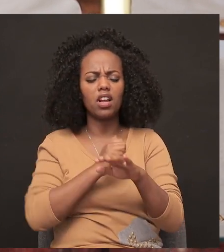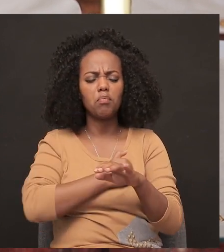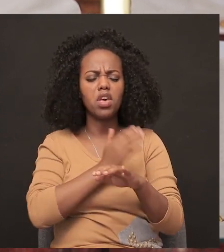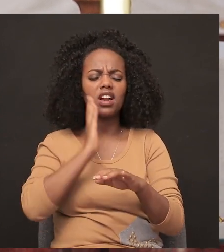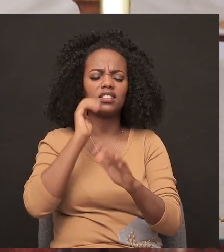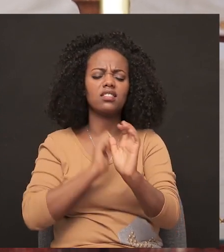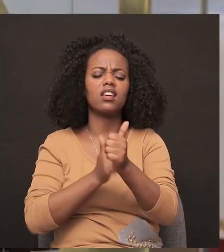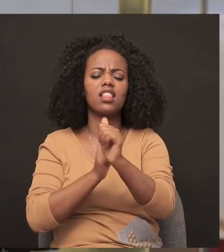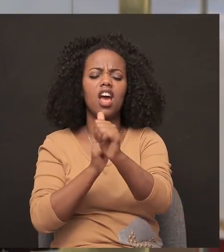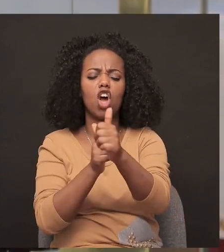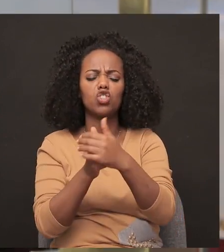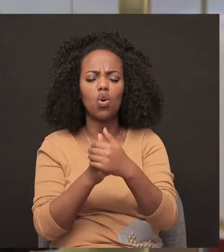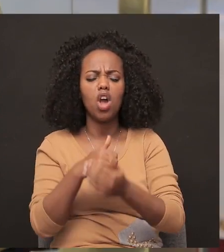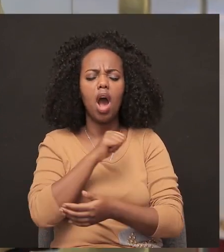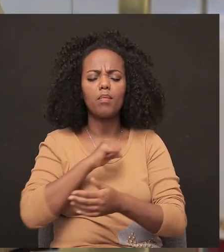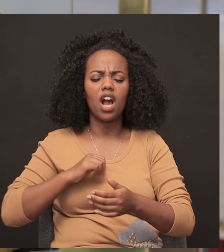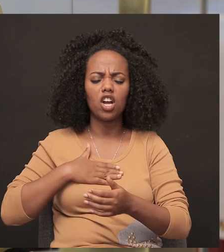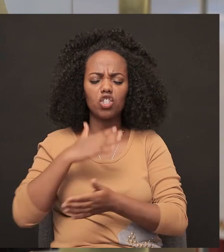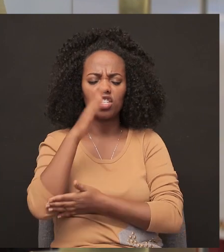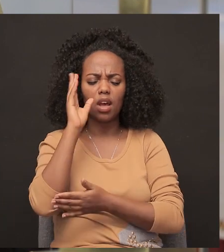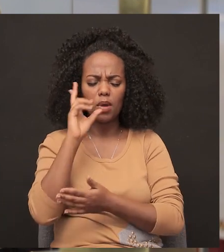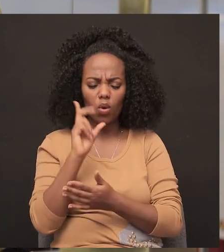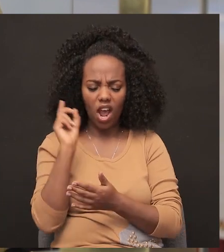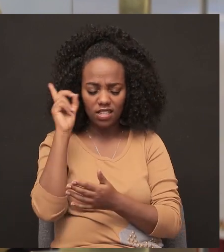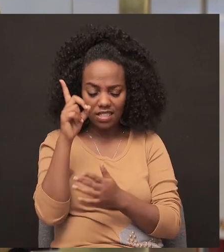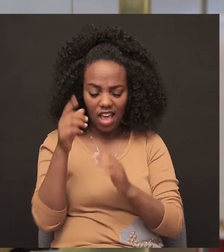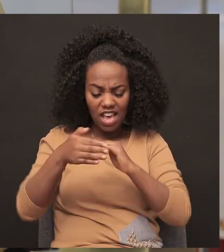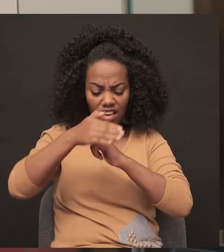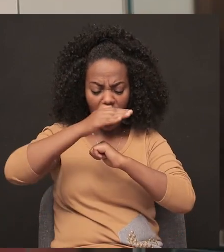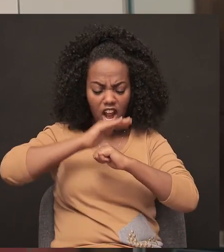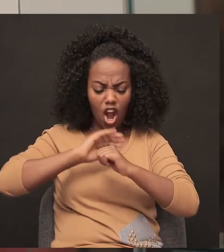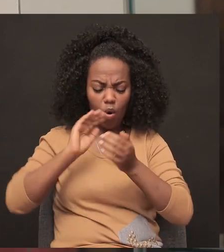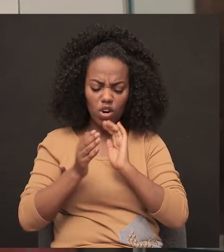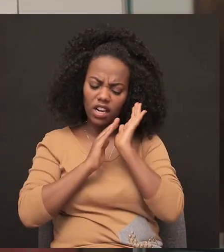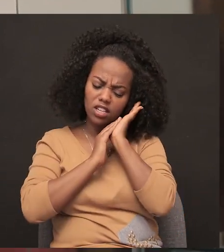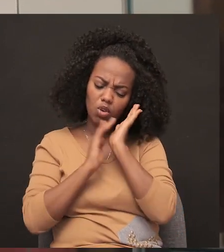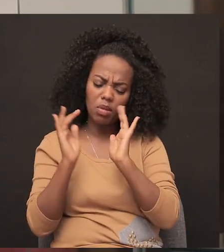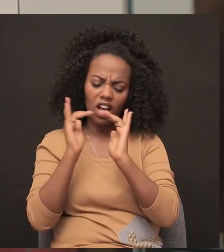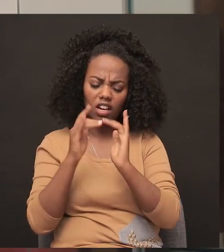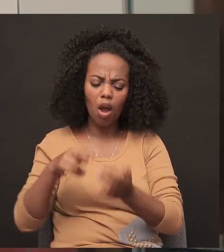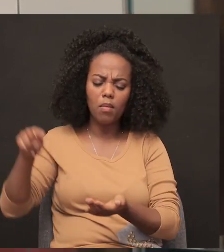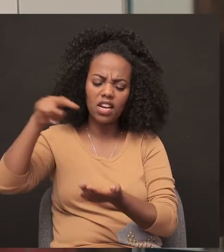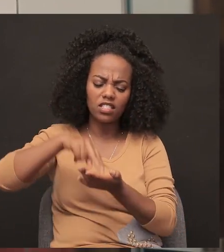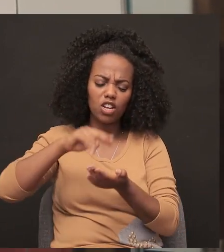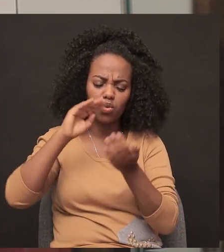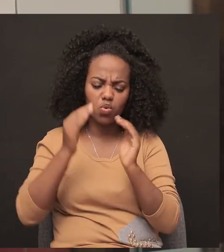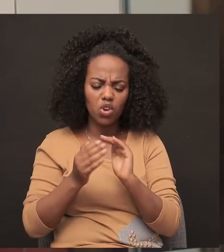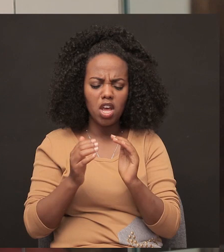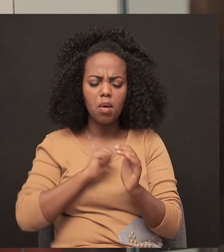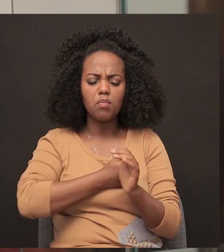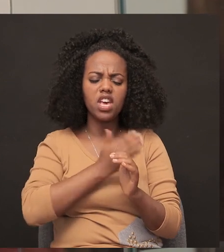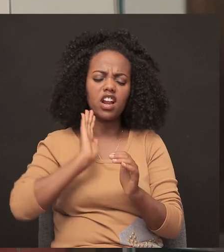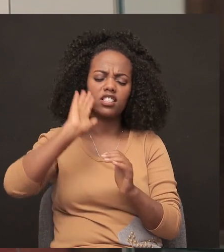ምህረትህ ይከተላቸው አምላካችን እግዚአብሔር ሆይ አንተ ከለላ ሆነ ከተኙበት አልጋ አንሳቸው